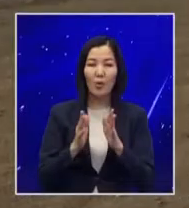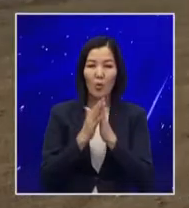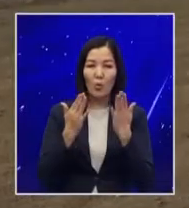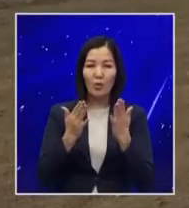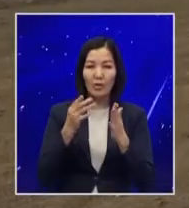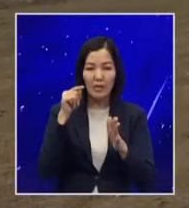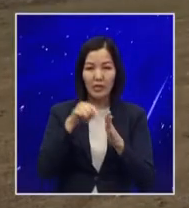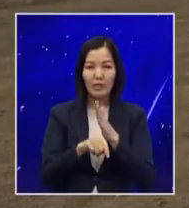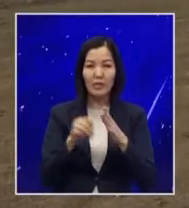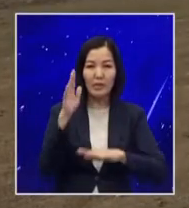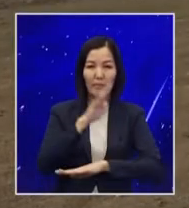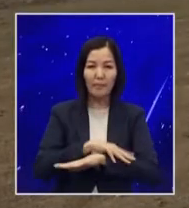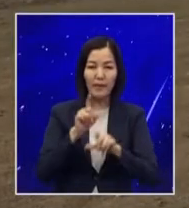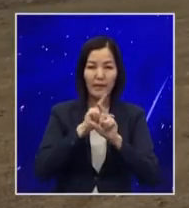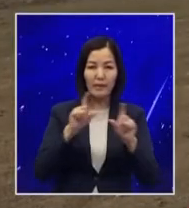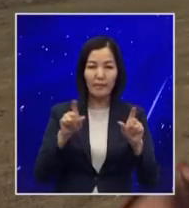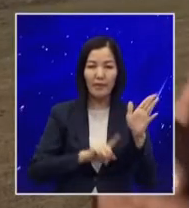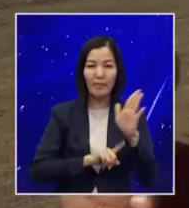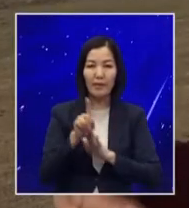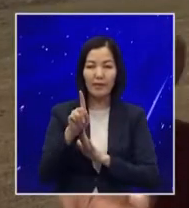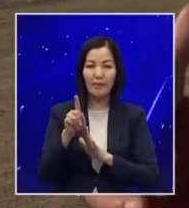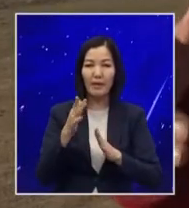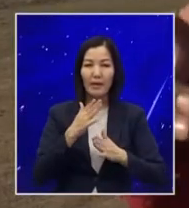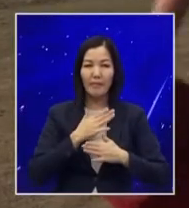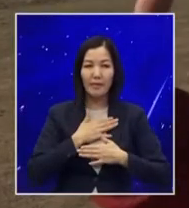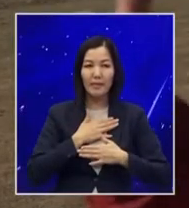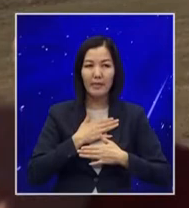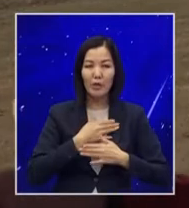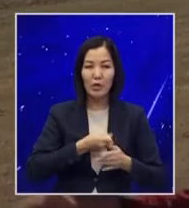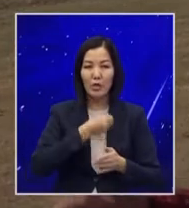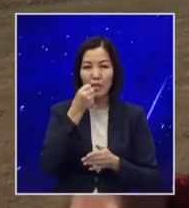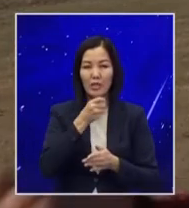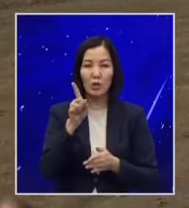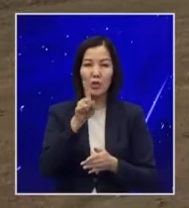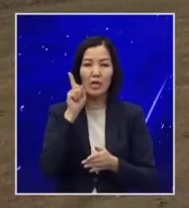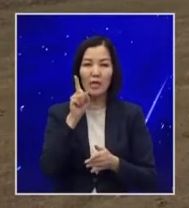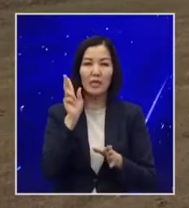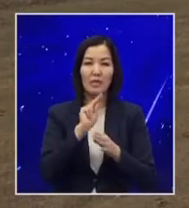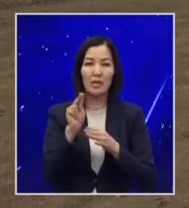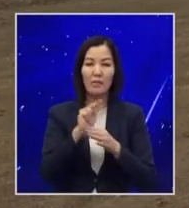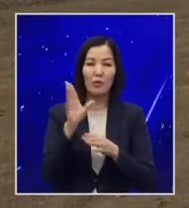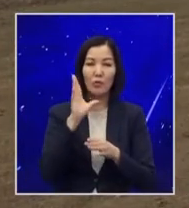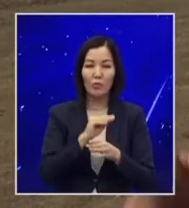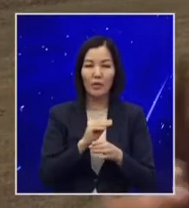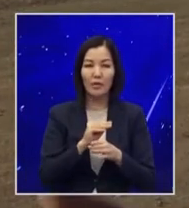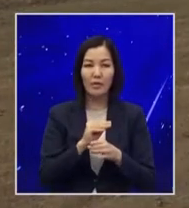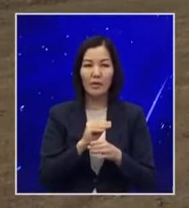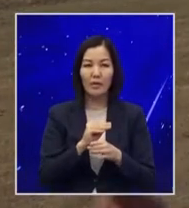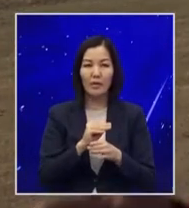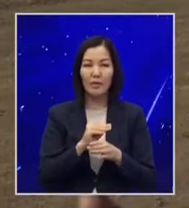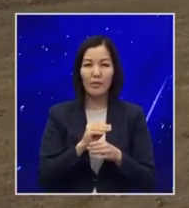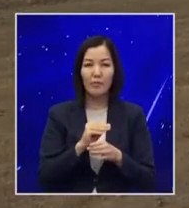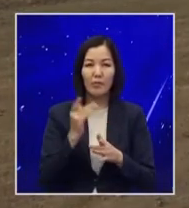кіріп, мектептен бастап жаңағы біздің өскелең ұрпаққа тәрбие беріп келе жатыр. Бұл